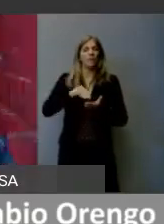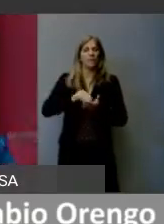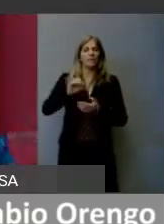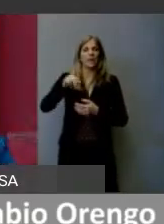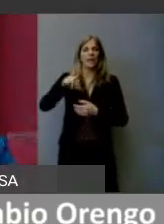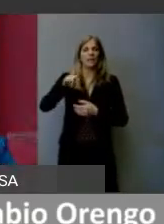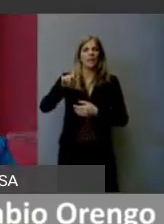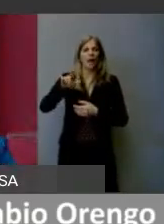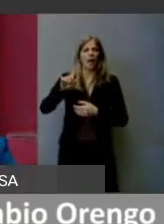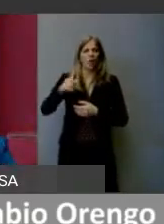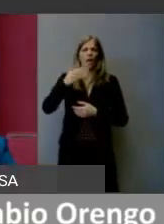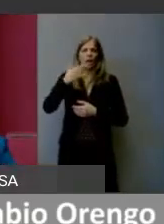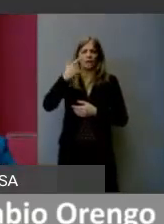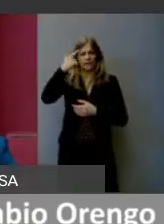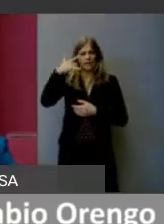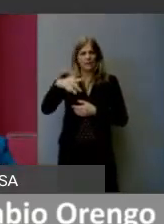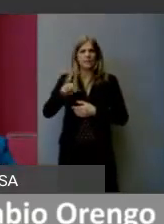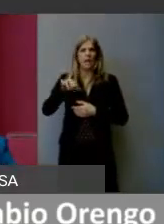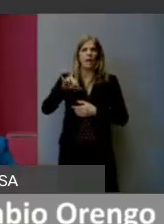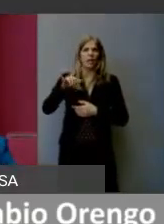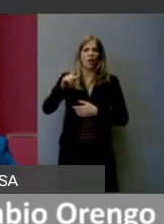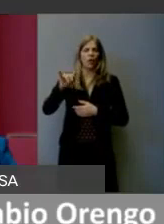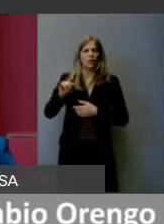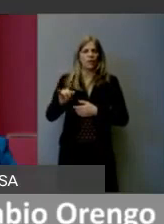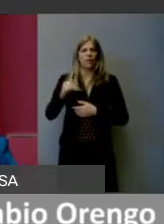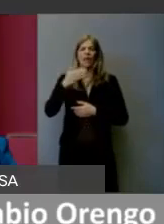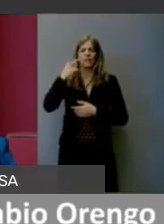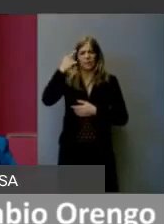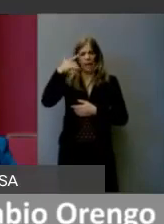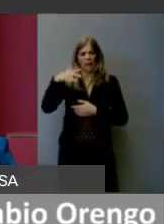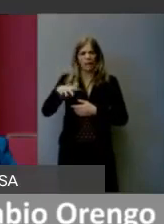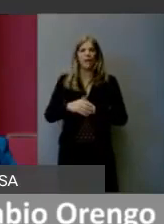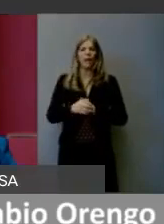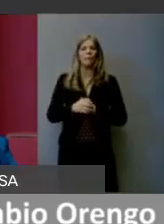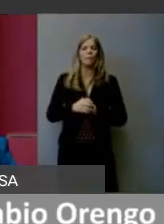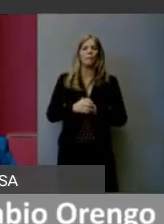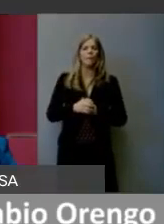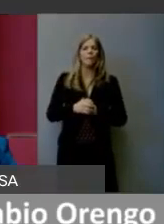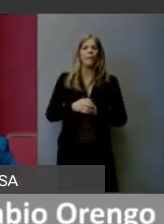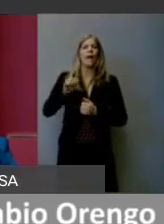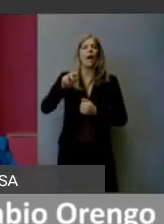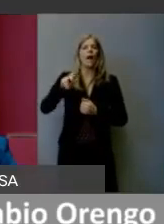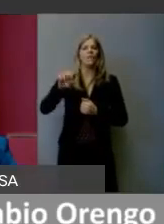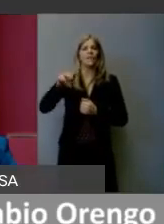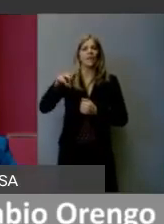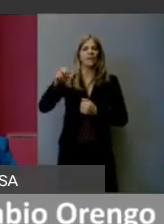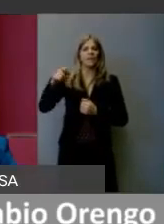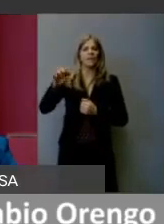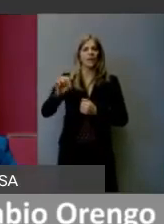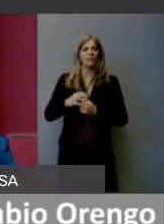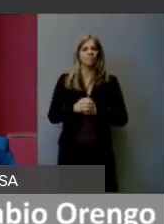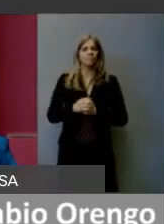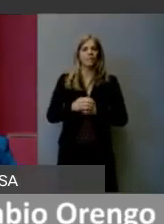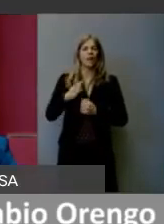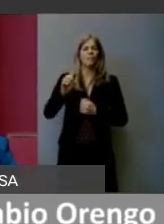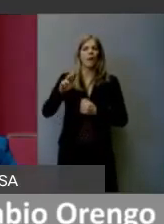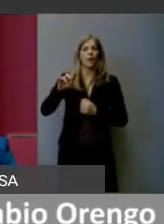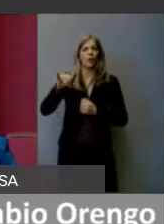Anzalone, assente giustificato. Riotti, assente giustificato. Avvenente,